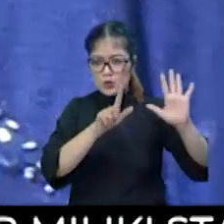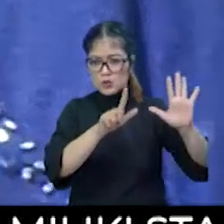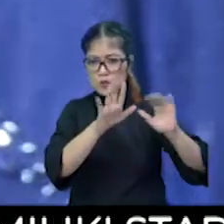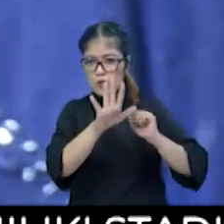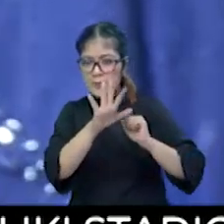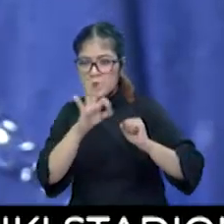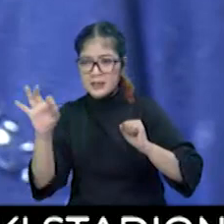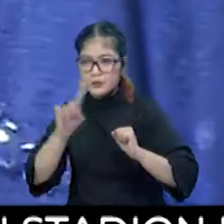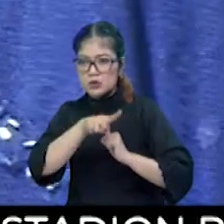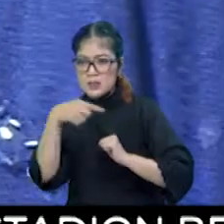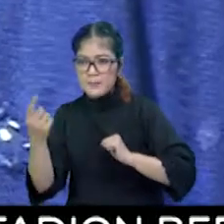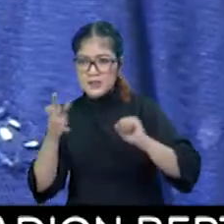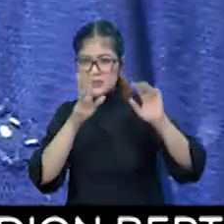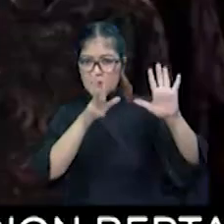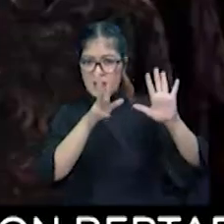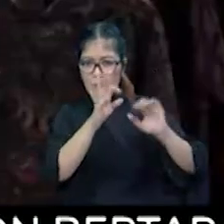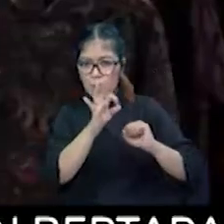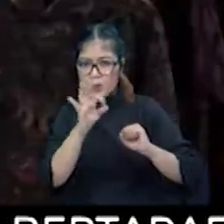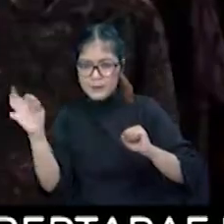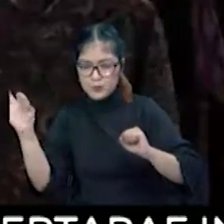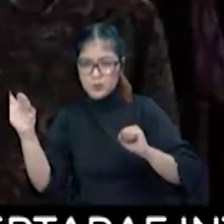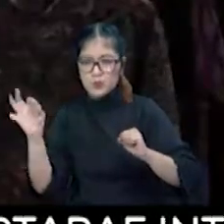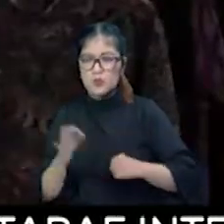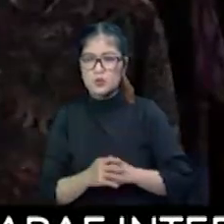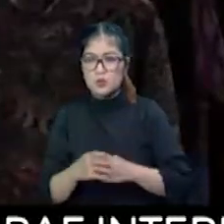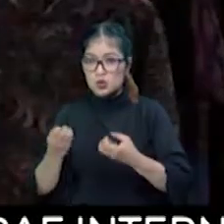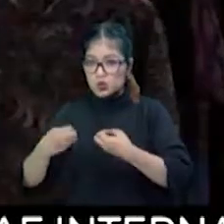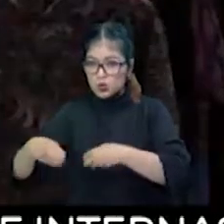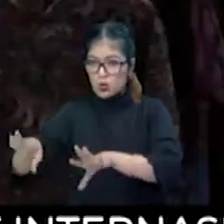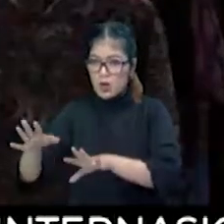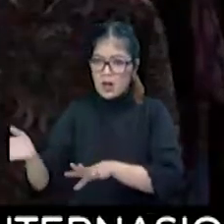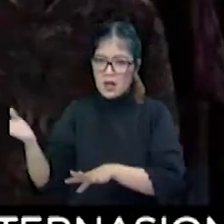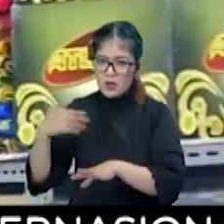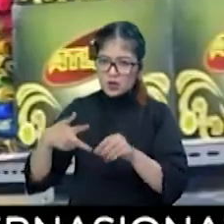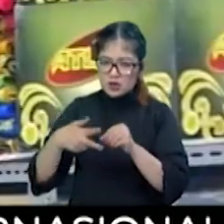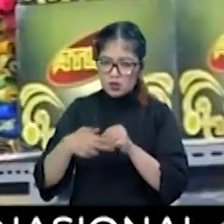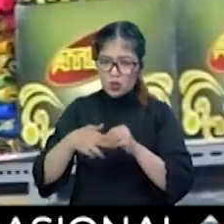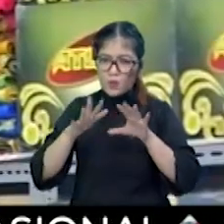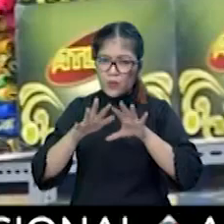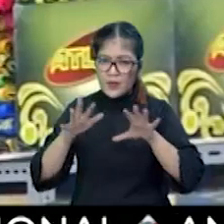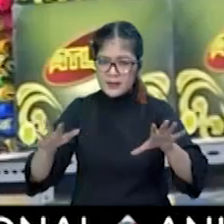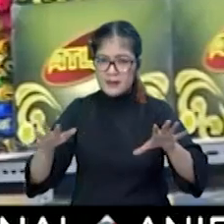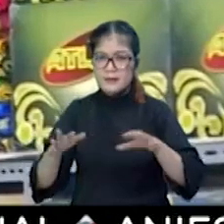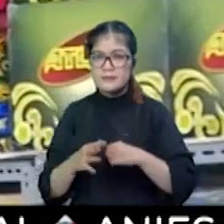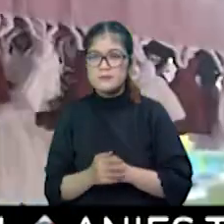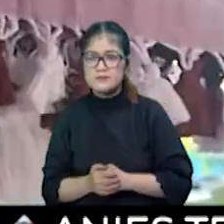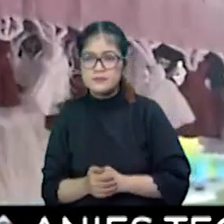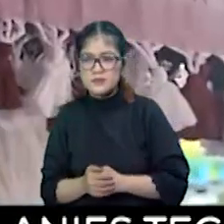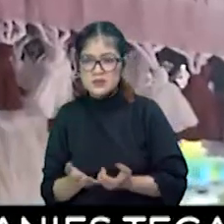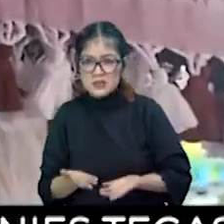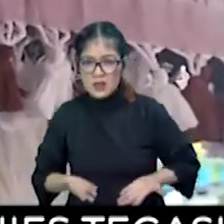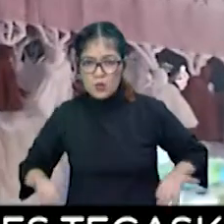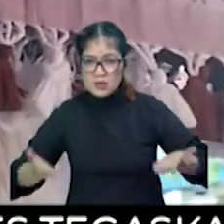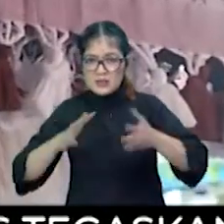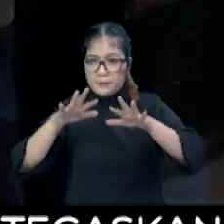hingga Rp90.000 para pedagang memberikan diskon kepada pembeli setengah pandemic of vignetting